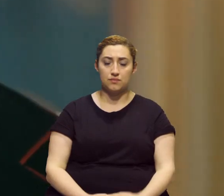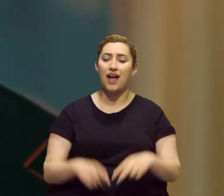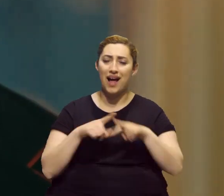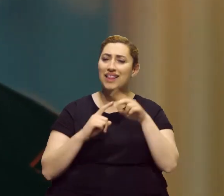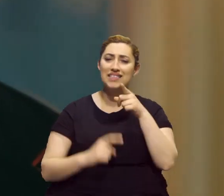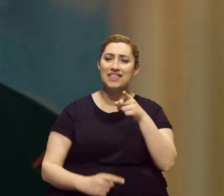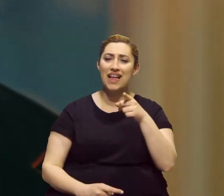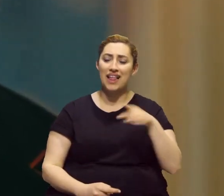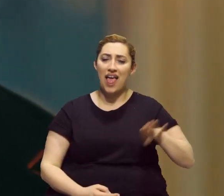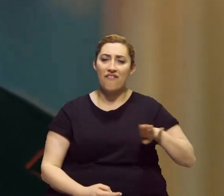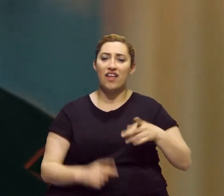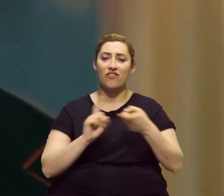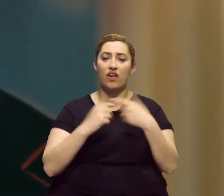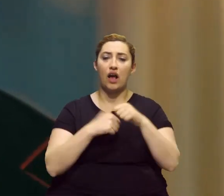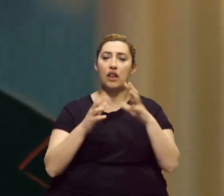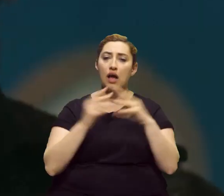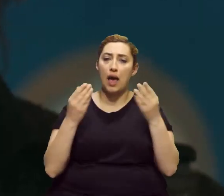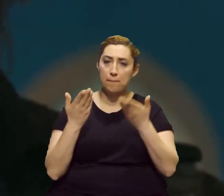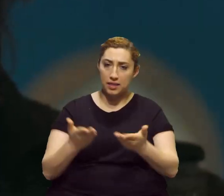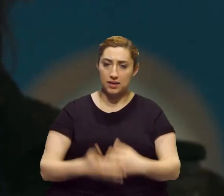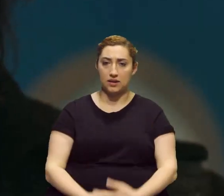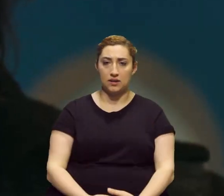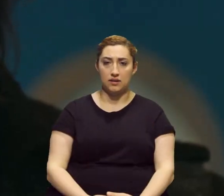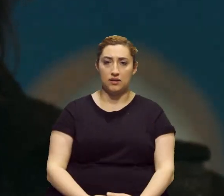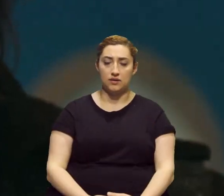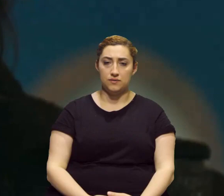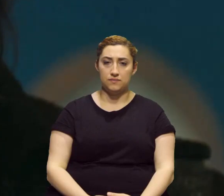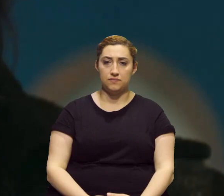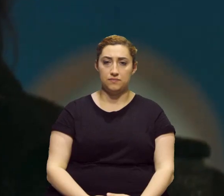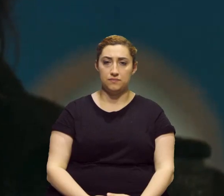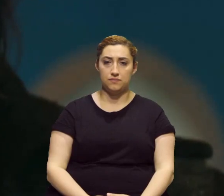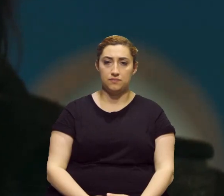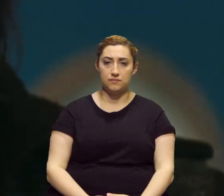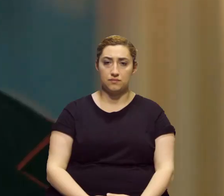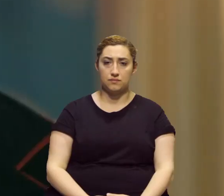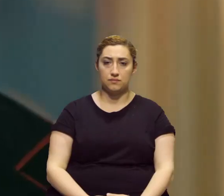Ali, sen evladını ve karını kaybettin. Ali metanetle önüne bakıyor.